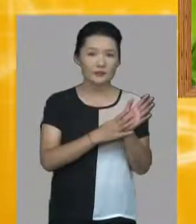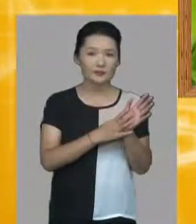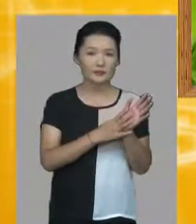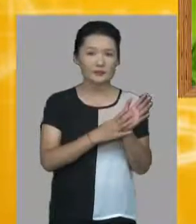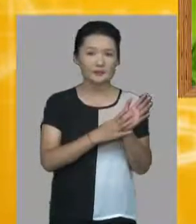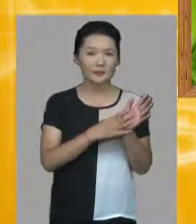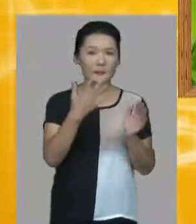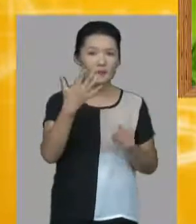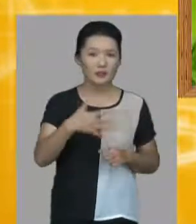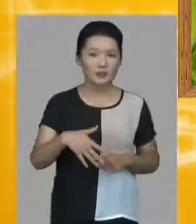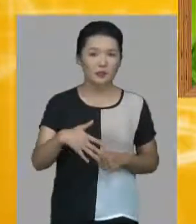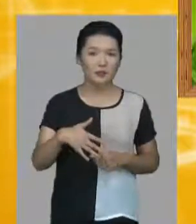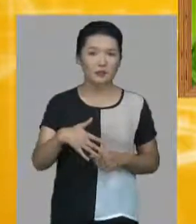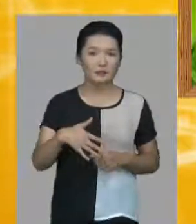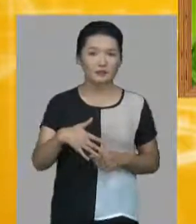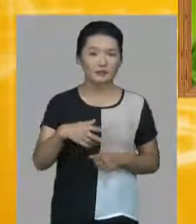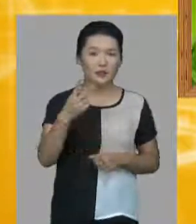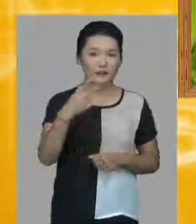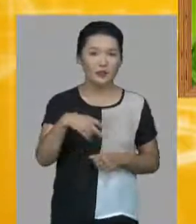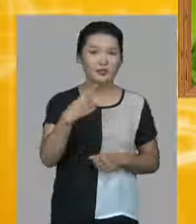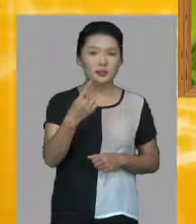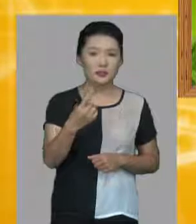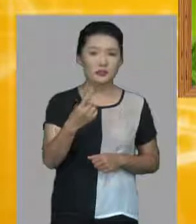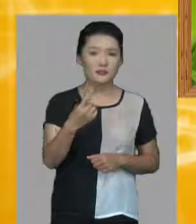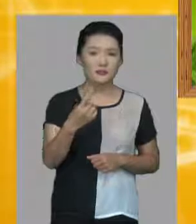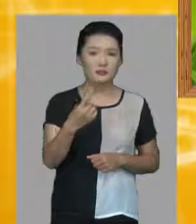39, 50, 21,